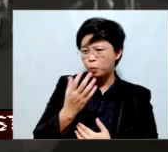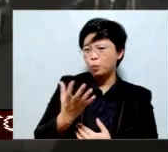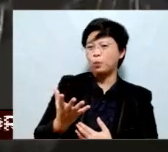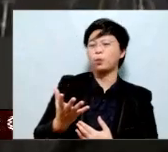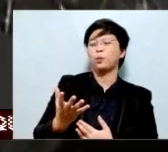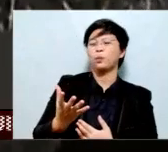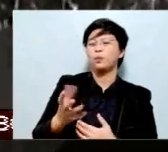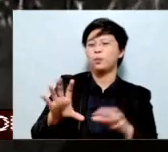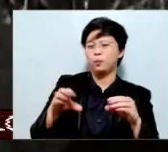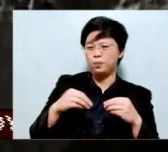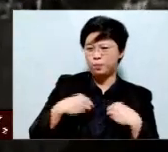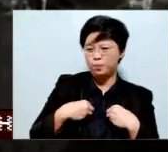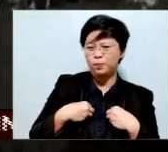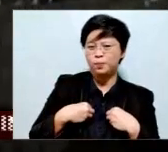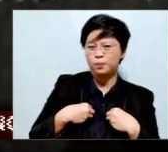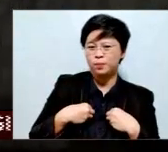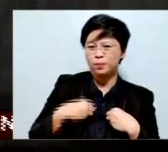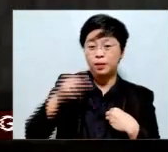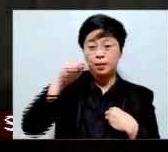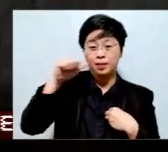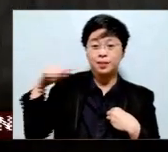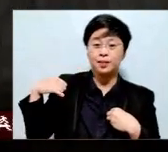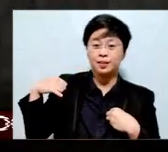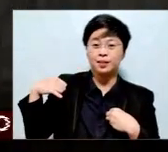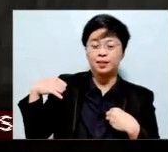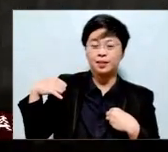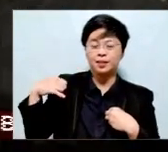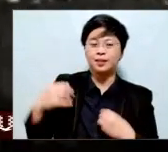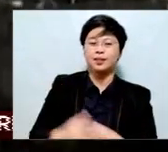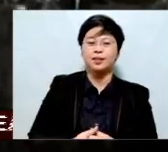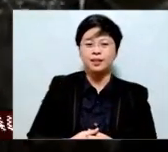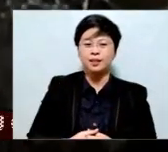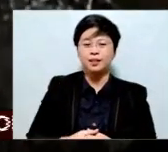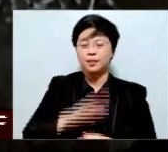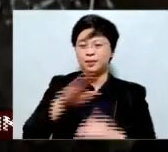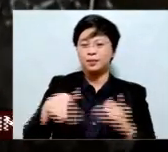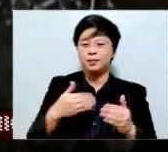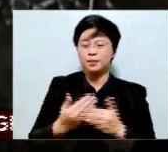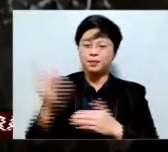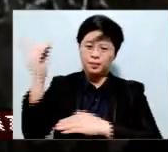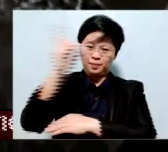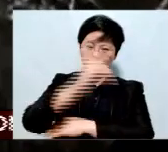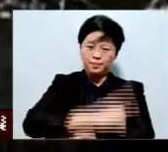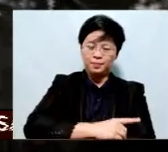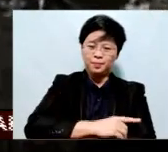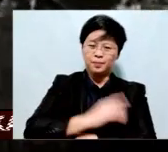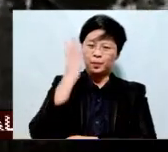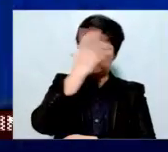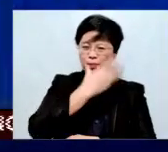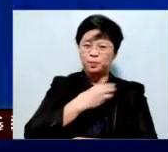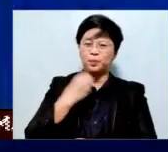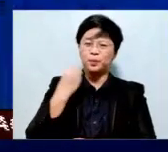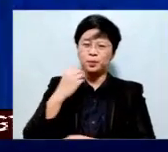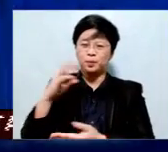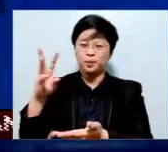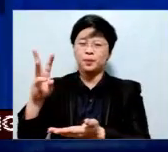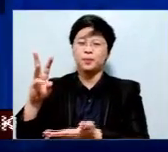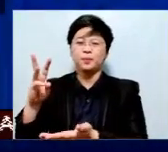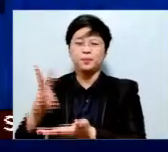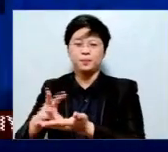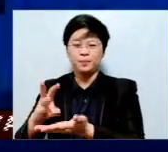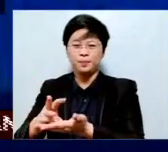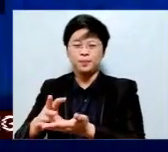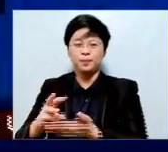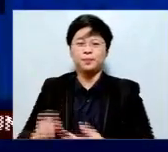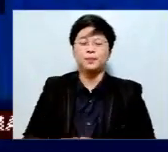We flew in yesterday, and all day we've been exploring your beautiful city, so we're thrilled to be here. This is